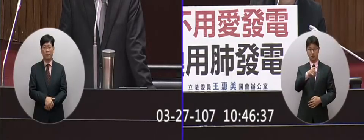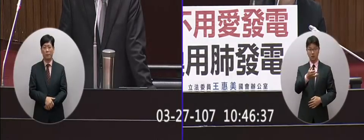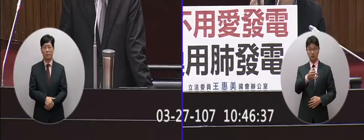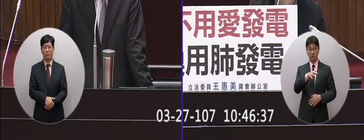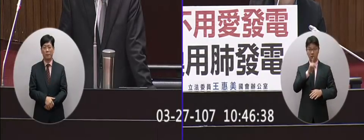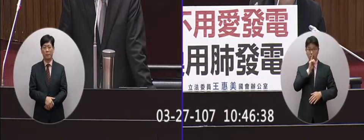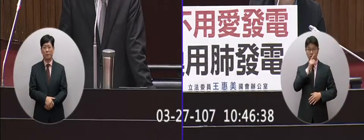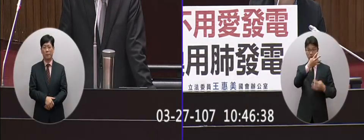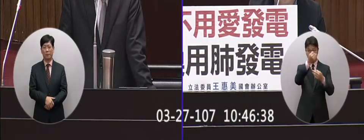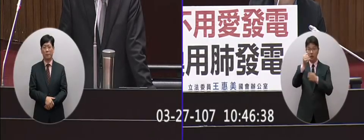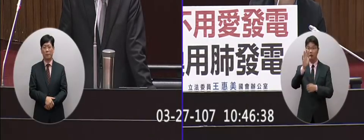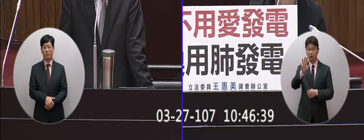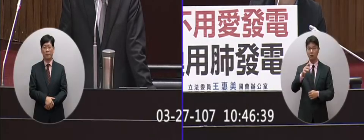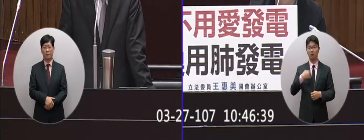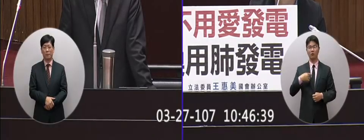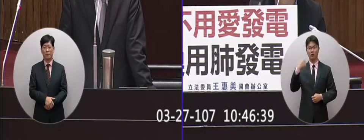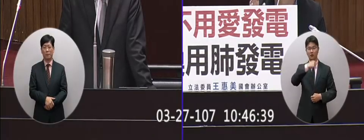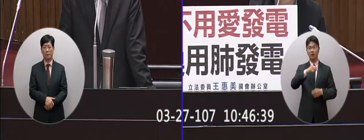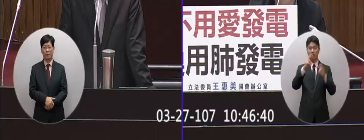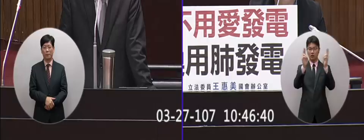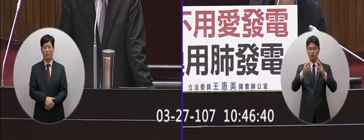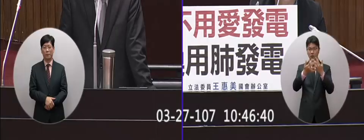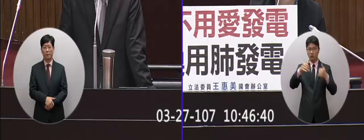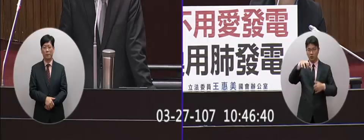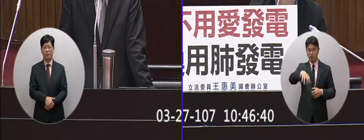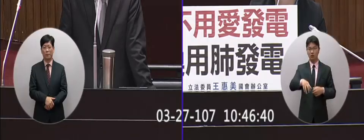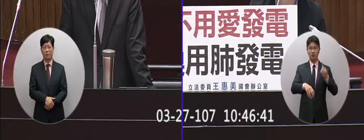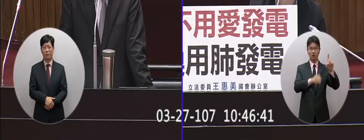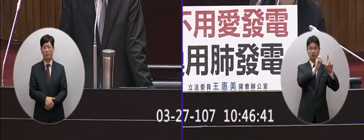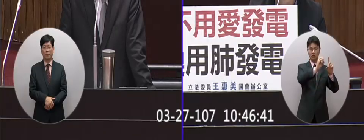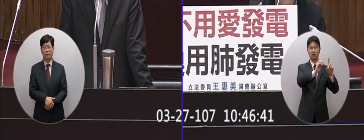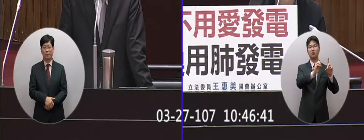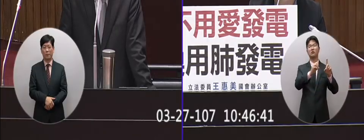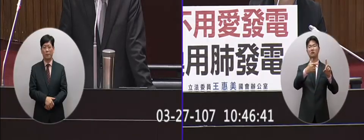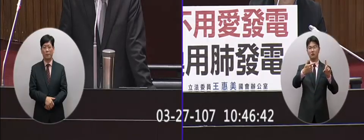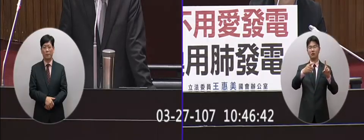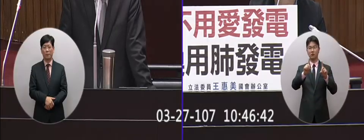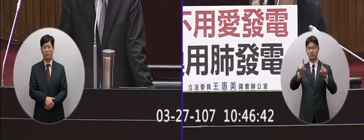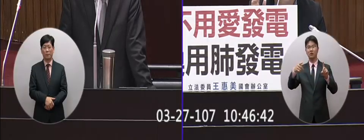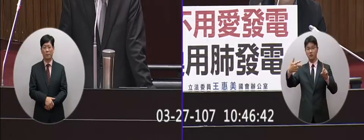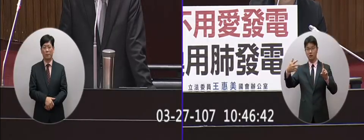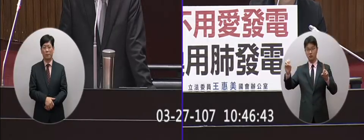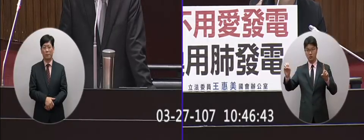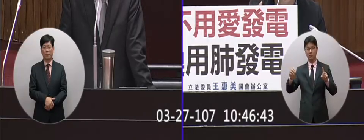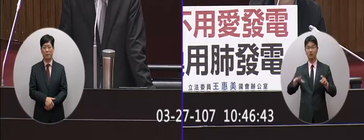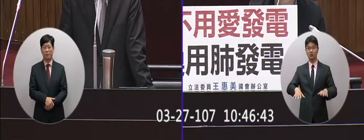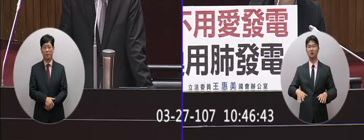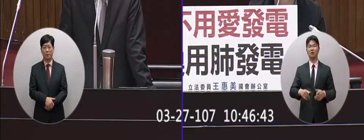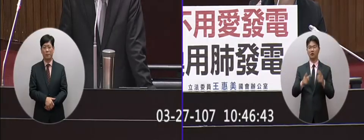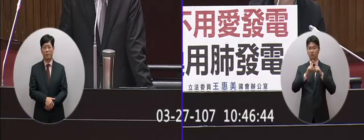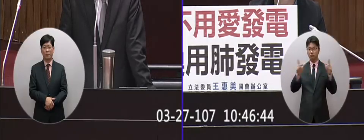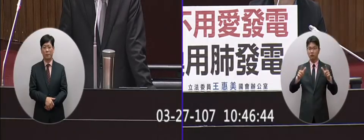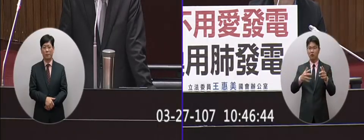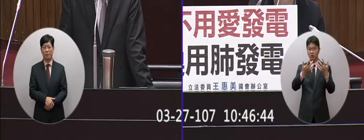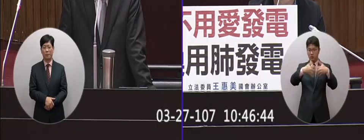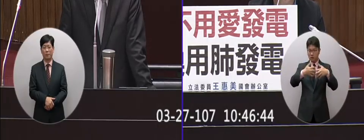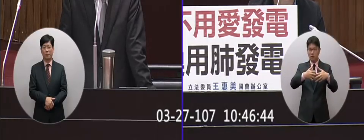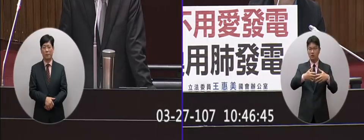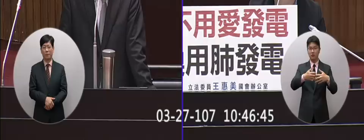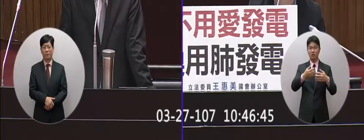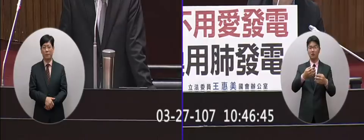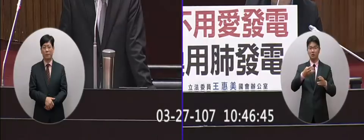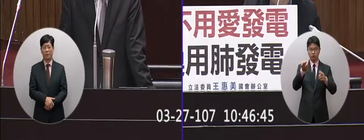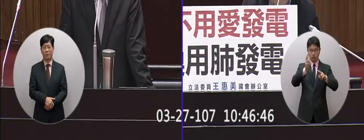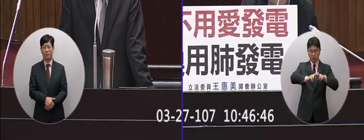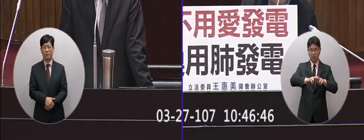程，我们在你台电的网站106-1170的大型火力核能机组除役及